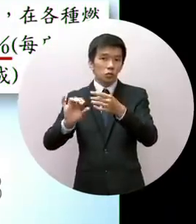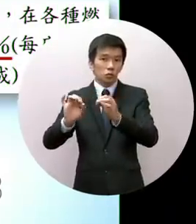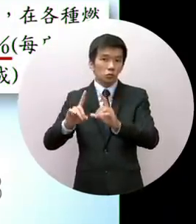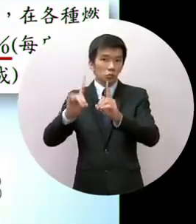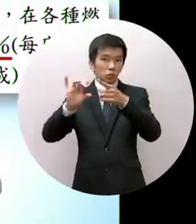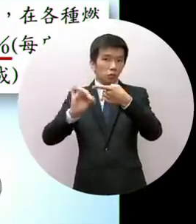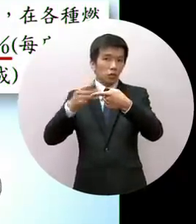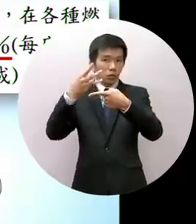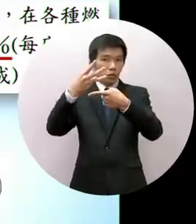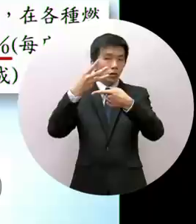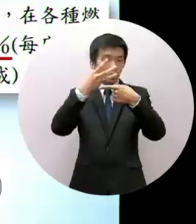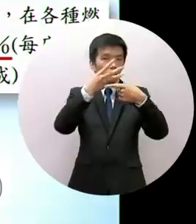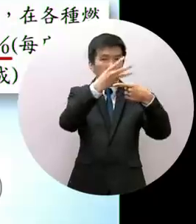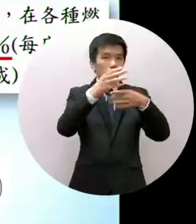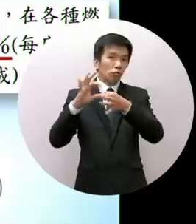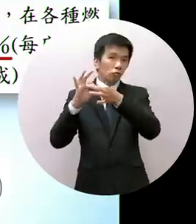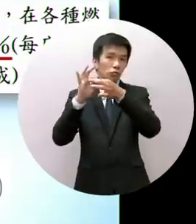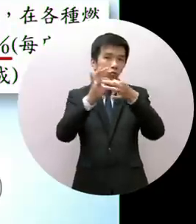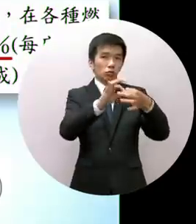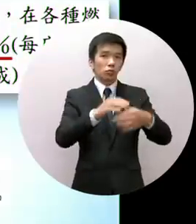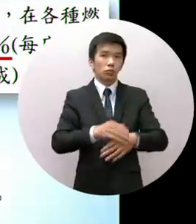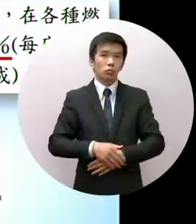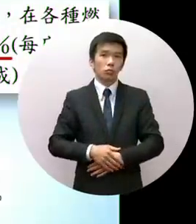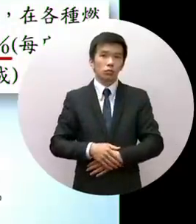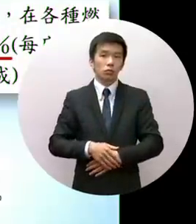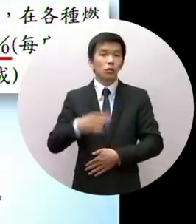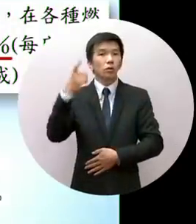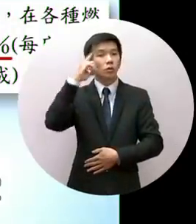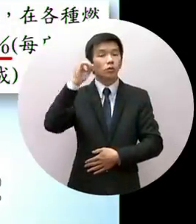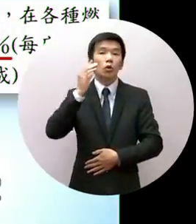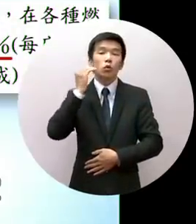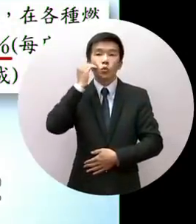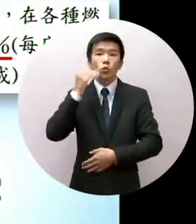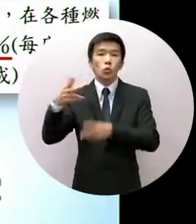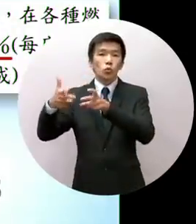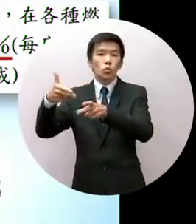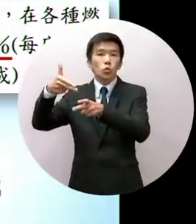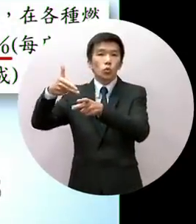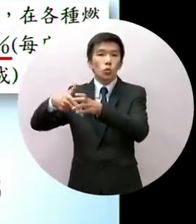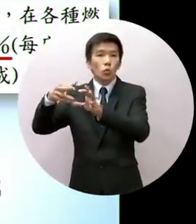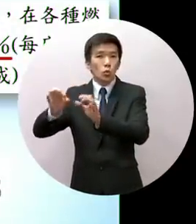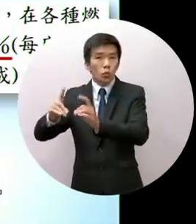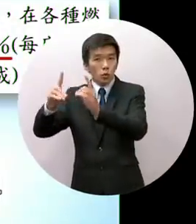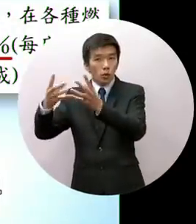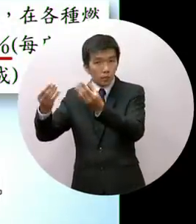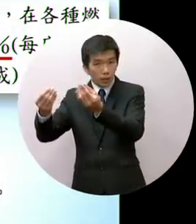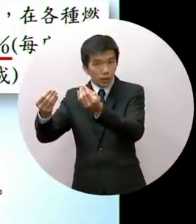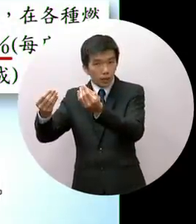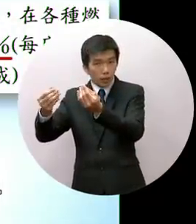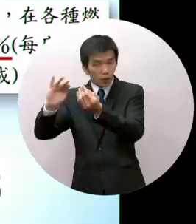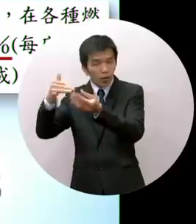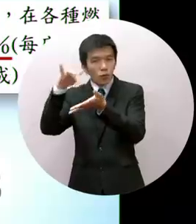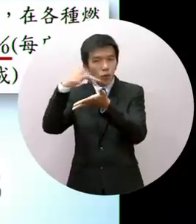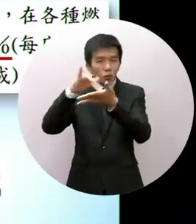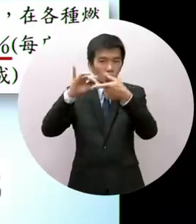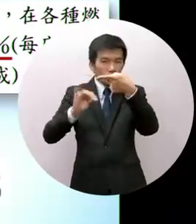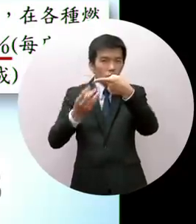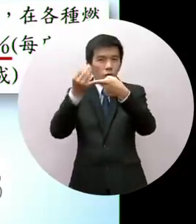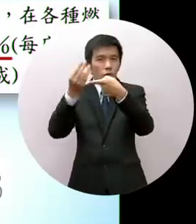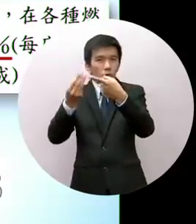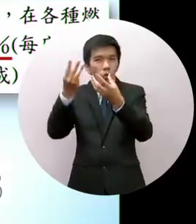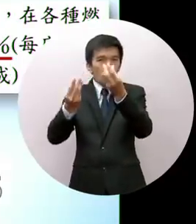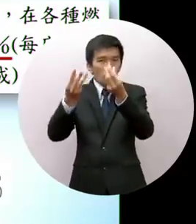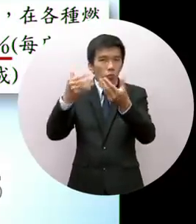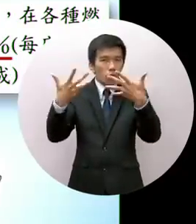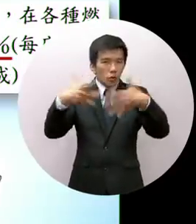3%，所以这个就是说，燃料不变的情况下，因为配比的问题，我